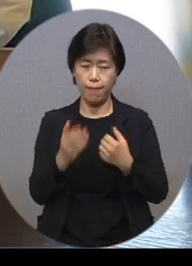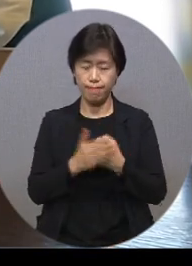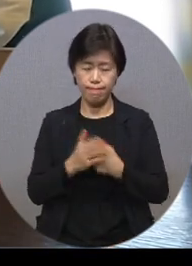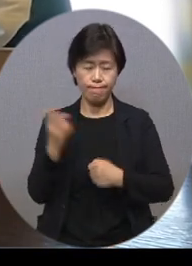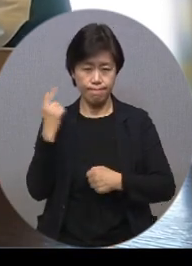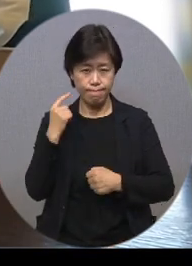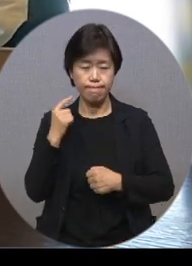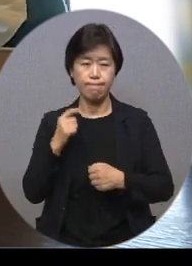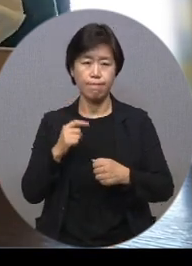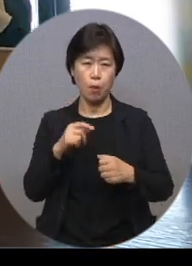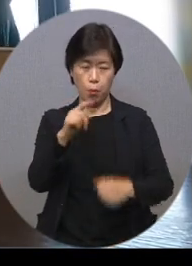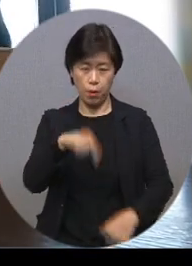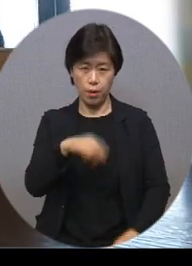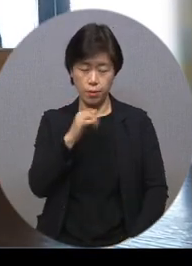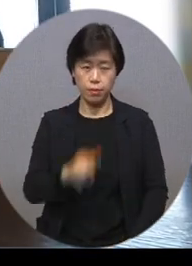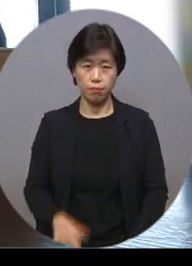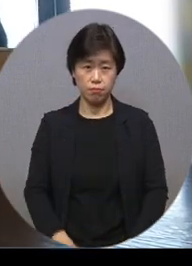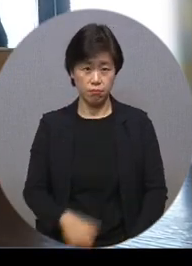네.